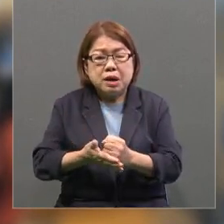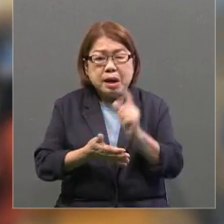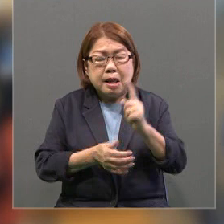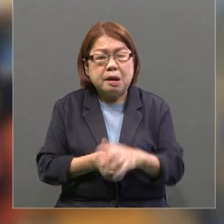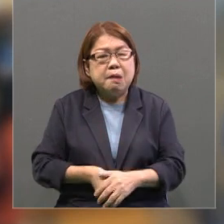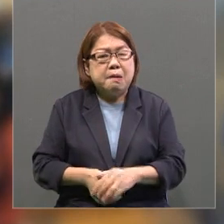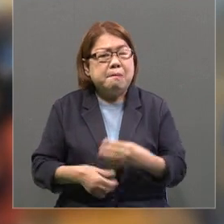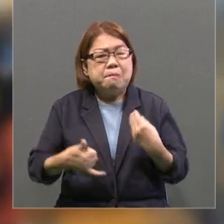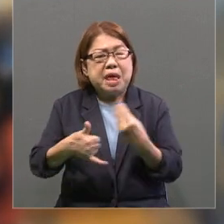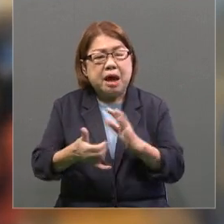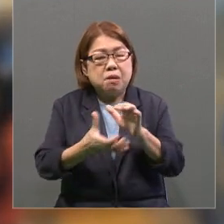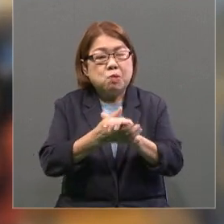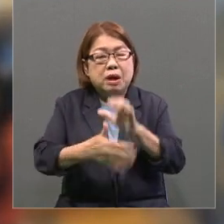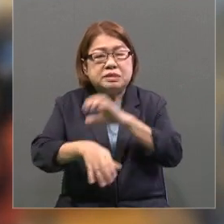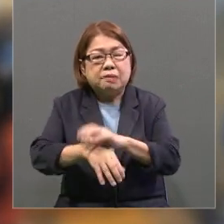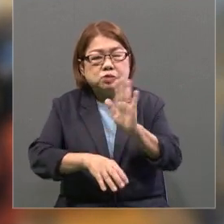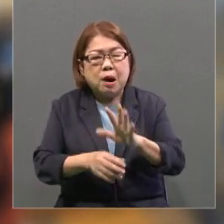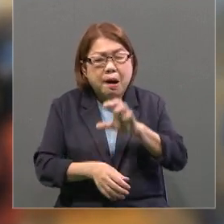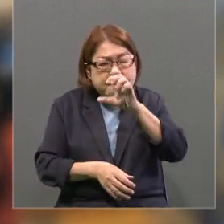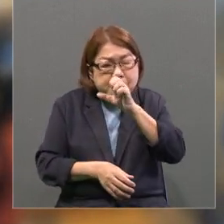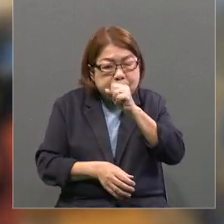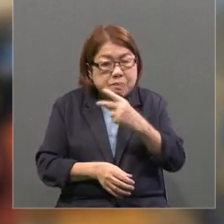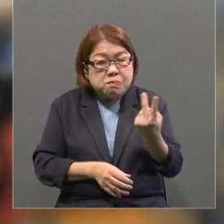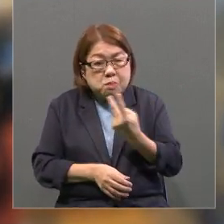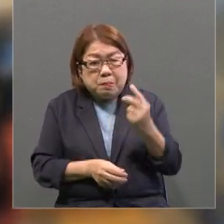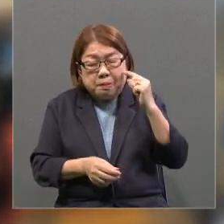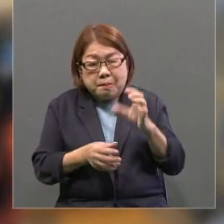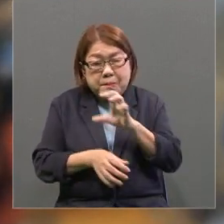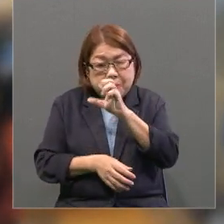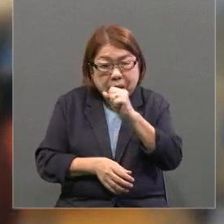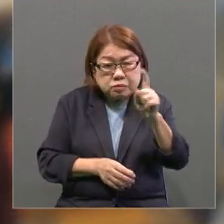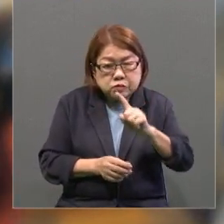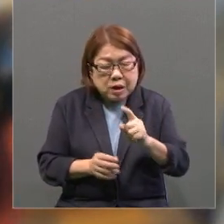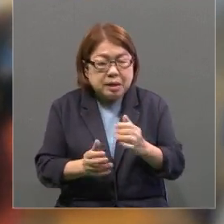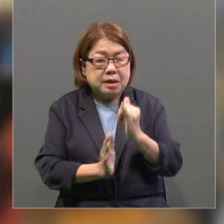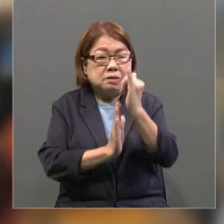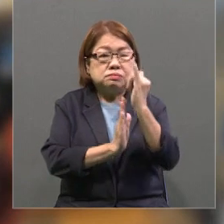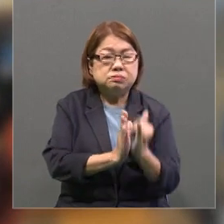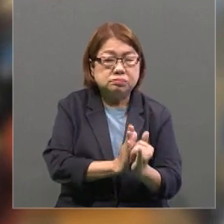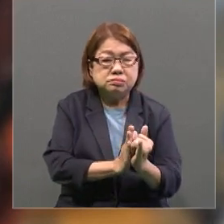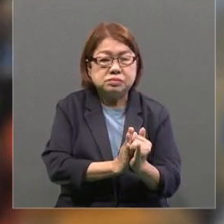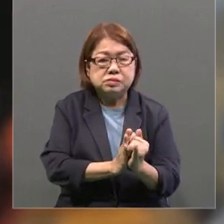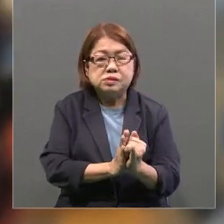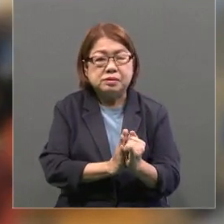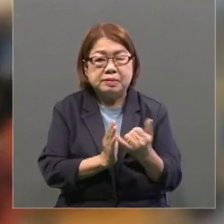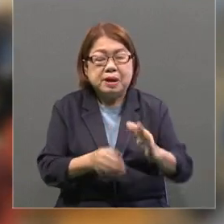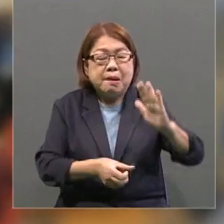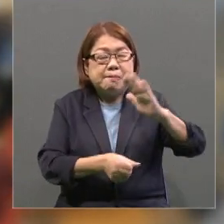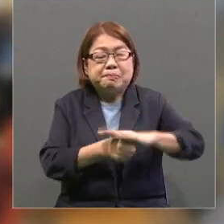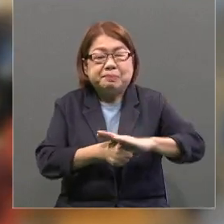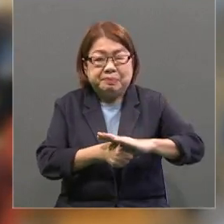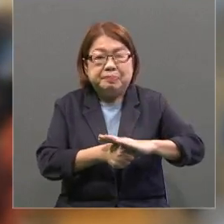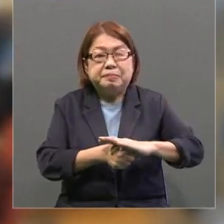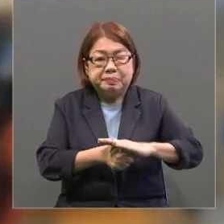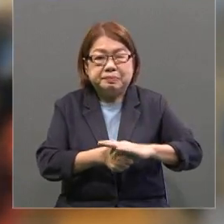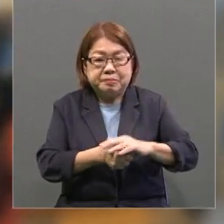ซ่อนเร้นเพื่อไม่ถูกจับกุมแล้วก็มีข้อหาร่วมกันรอบฝังซ่อนเร้นย้ายหรือทำลายศพปิดบังการตายกระทำใดๆ